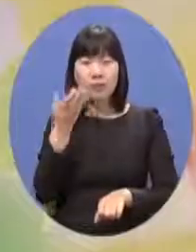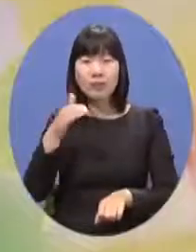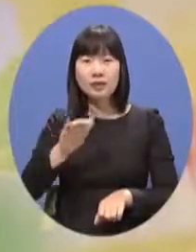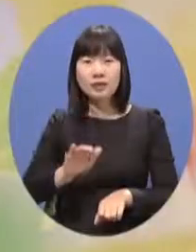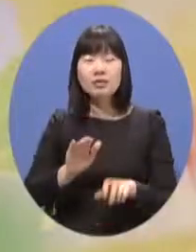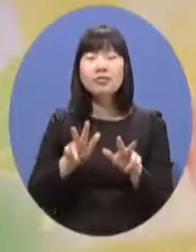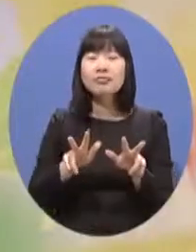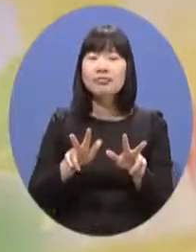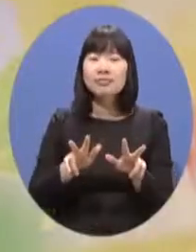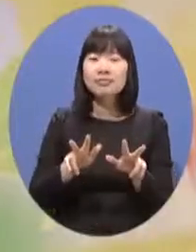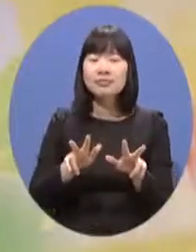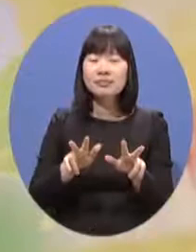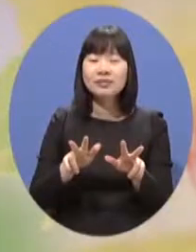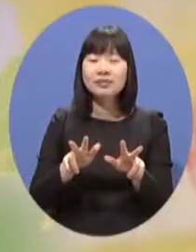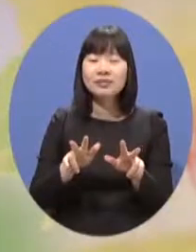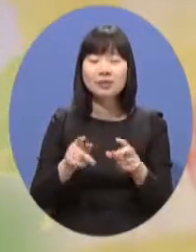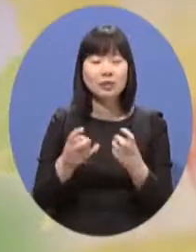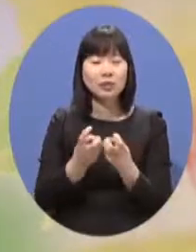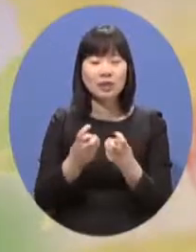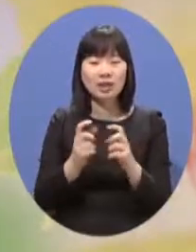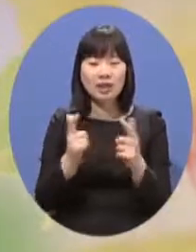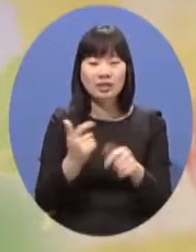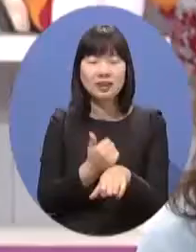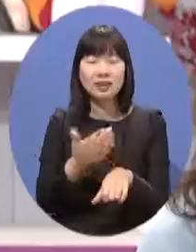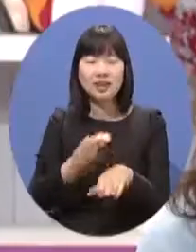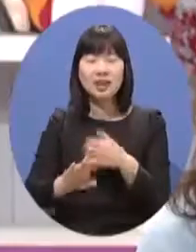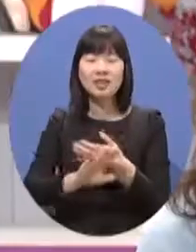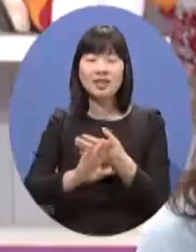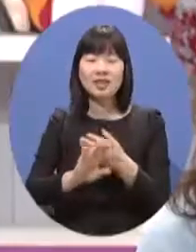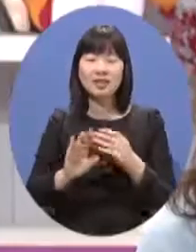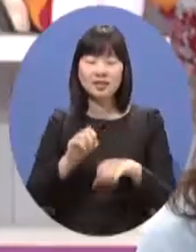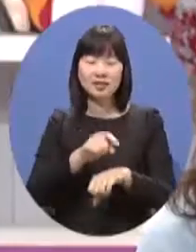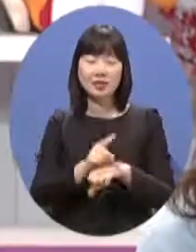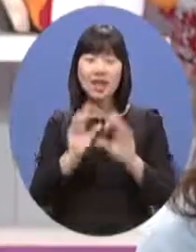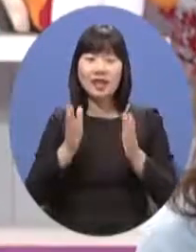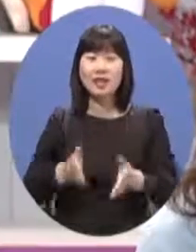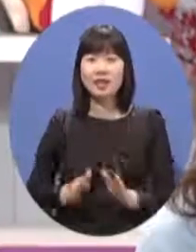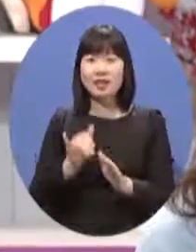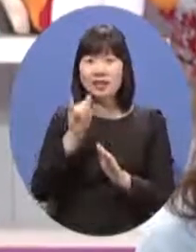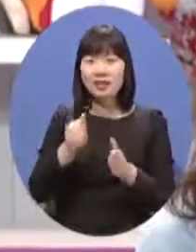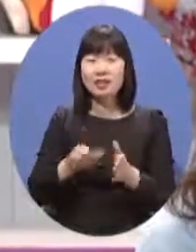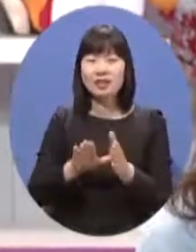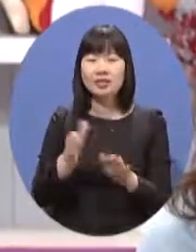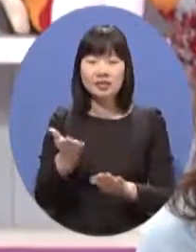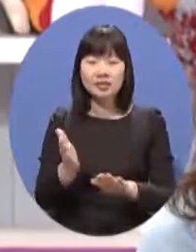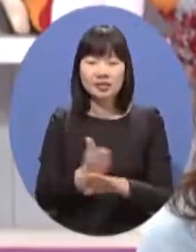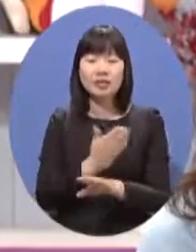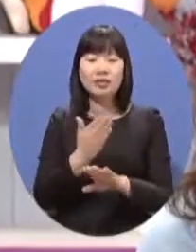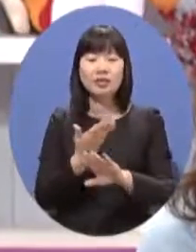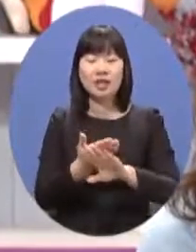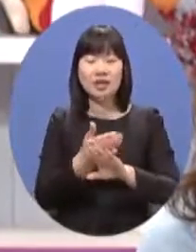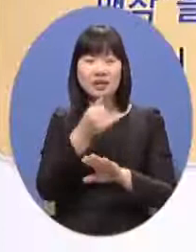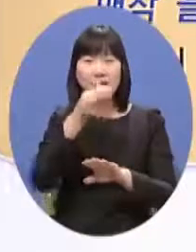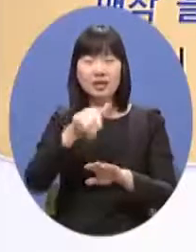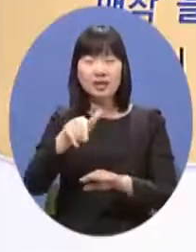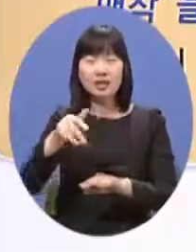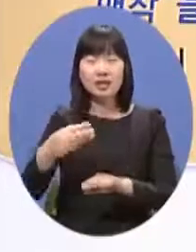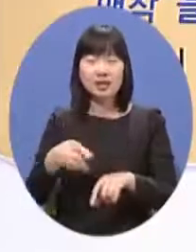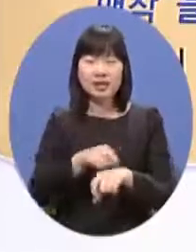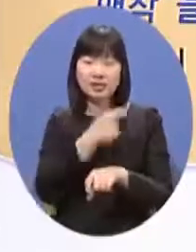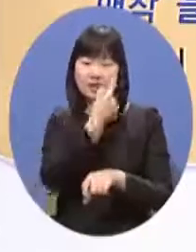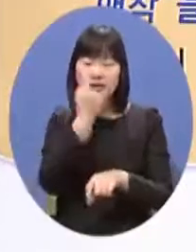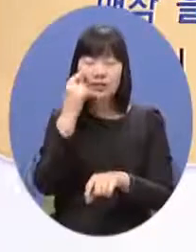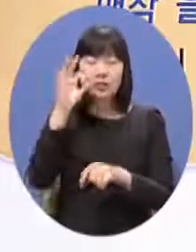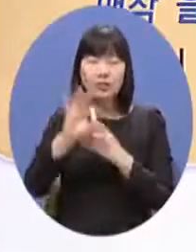뭘 이렇게 어떻게 안 했거든요. 네. 근데 다른 애들이 나옵니다. 네. 그건 이제 날 때부터 다른 점이 있다는 건데, 그 이제 기질적인 특징